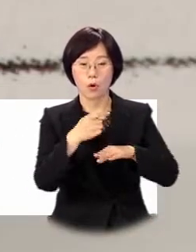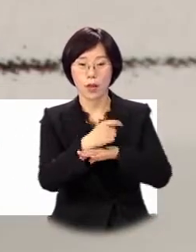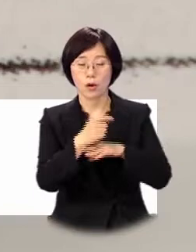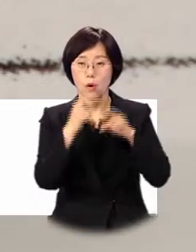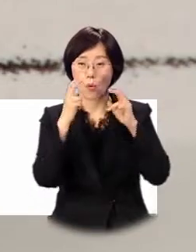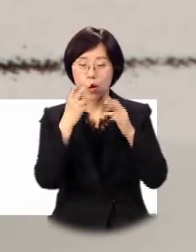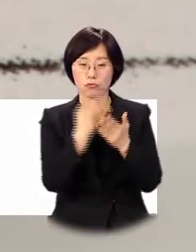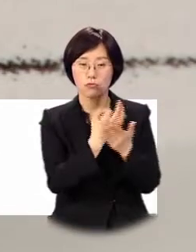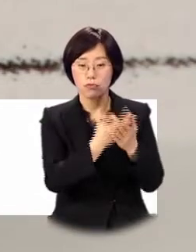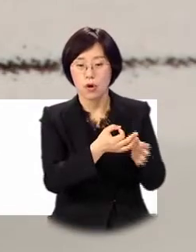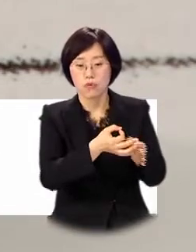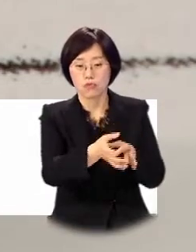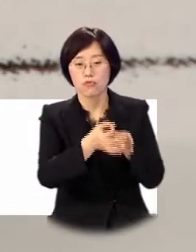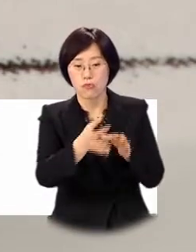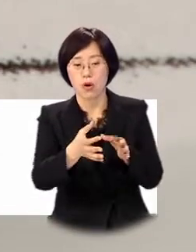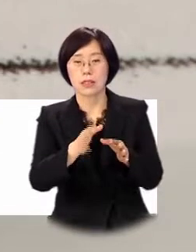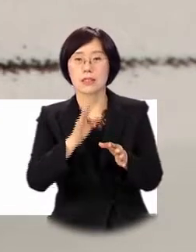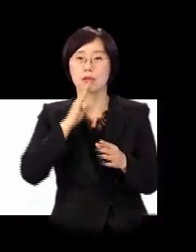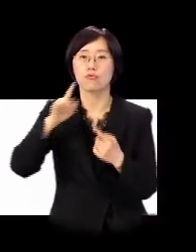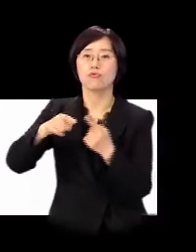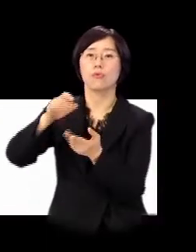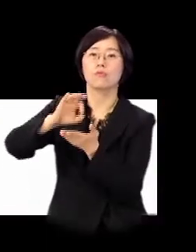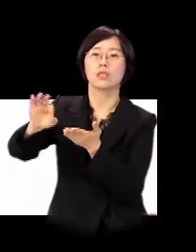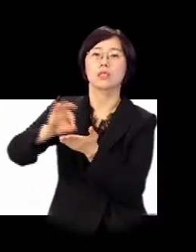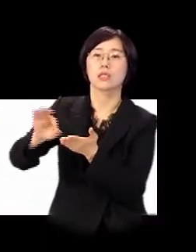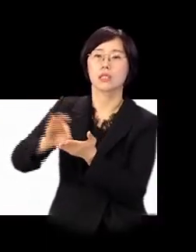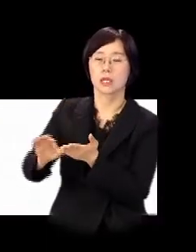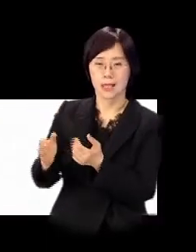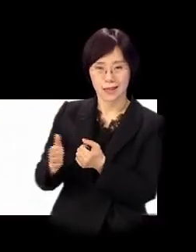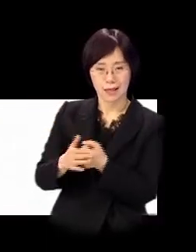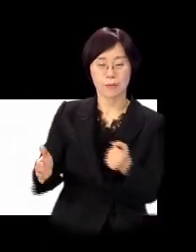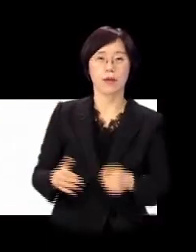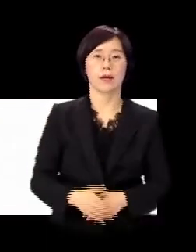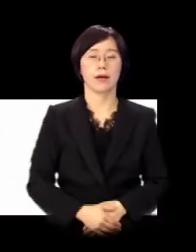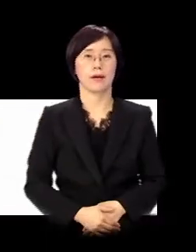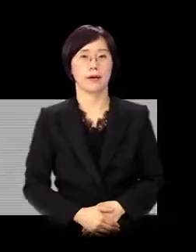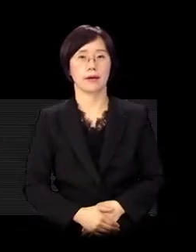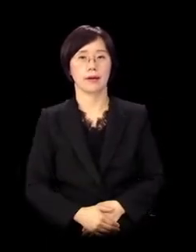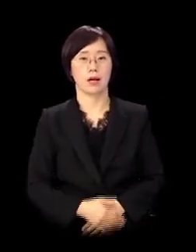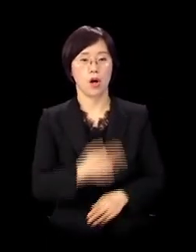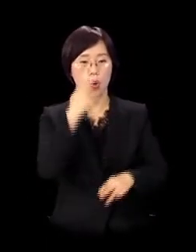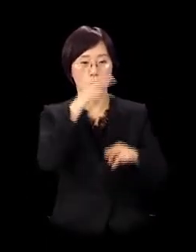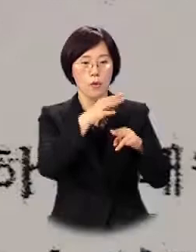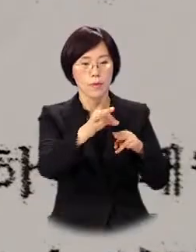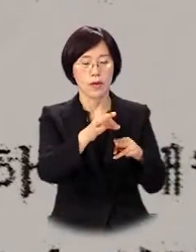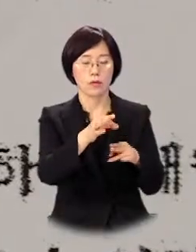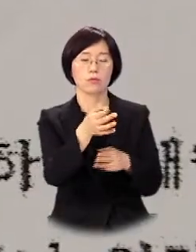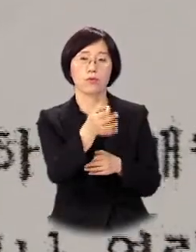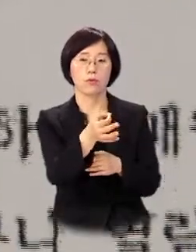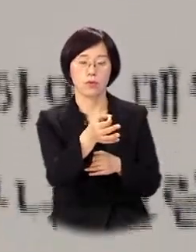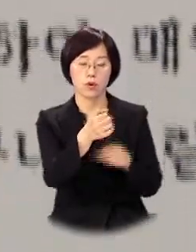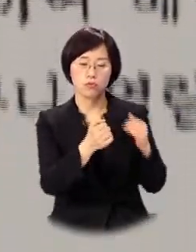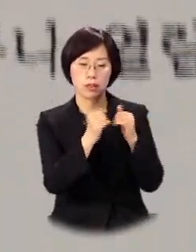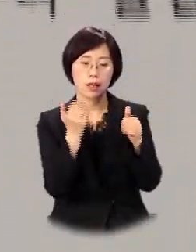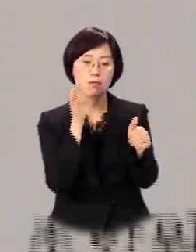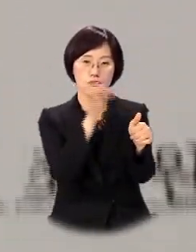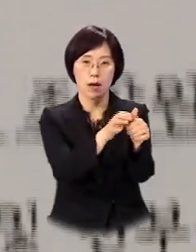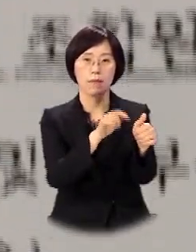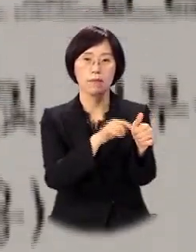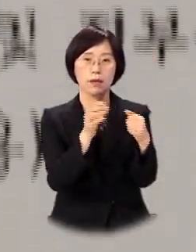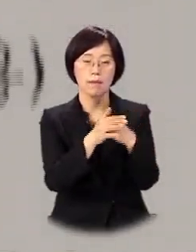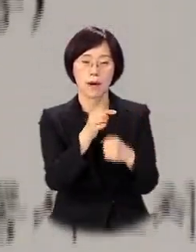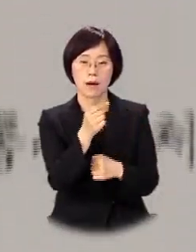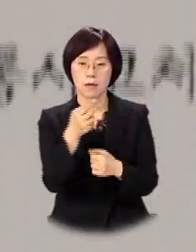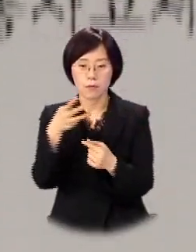수익금으로 출자금과 실질적인 운영비를 충당했기 때문입니다. 유류비 등 운송 비용을 기사들에게 부담시켜